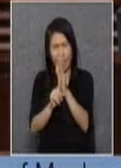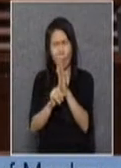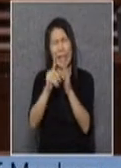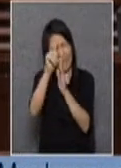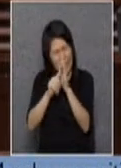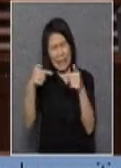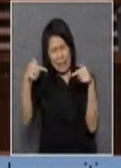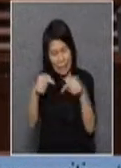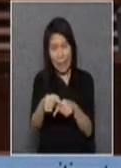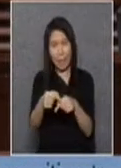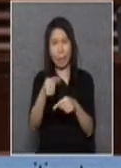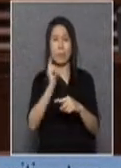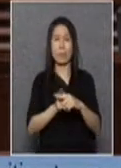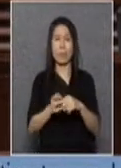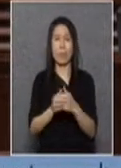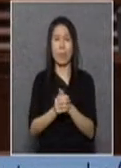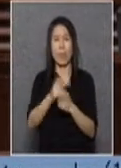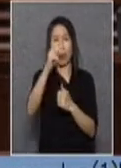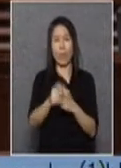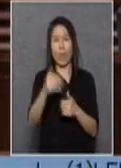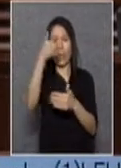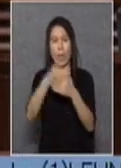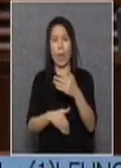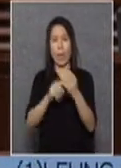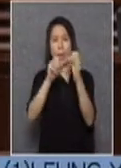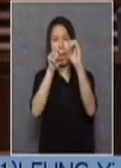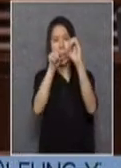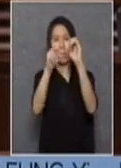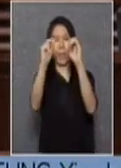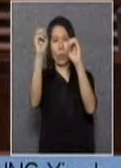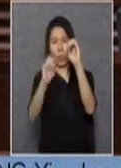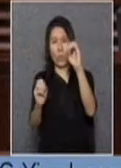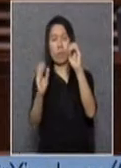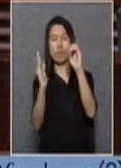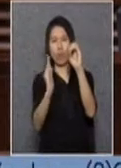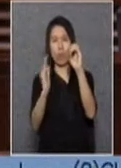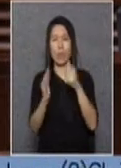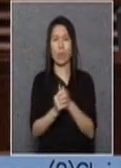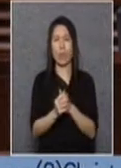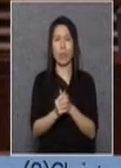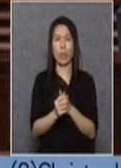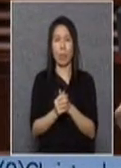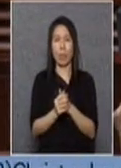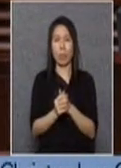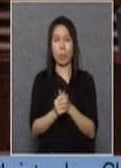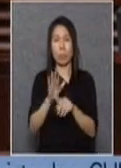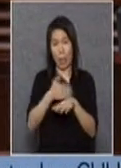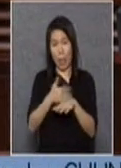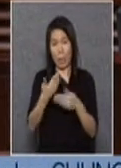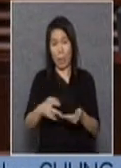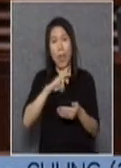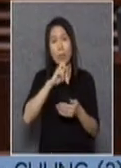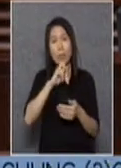减，平均每年是减少 0.7 的百分比。啱啱今日头先下午就，主